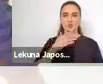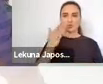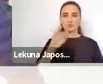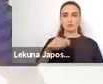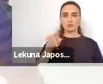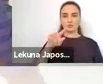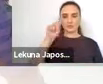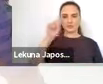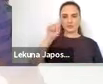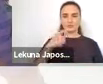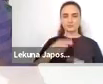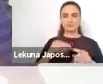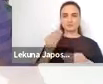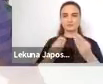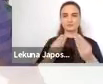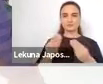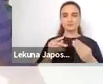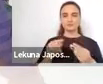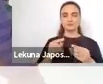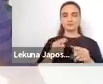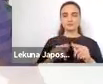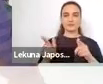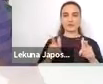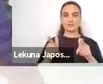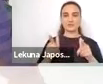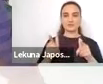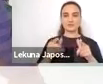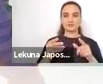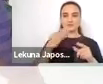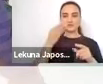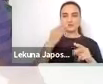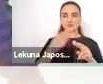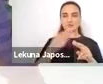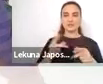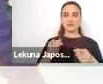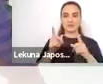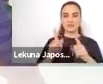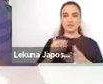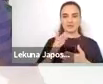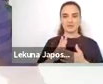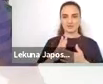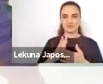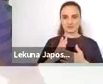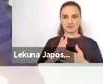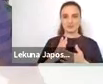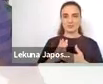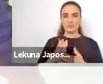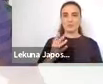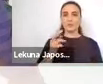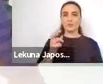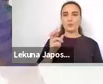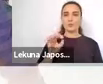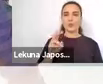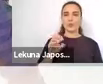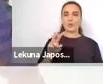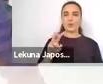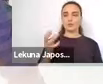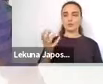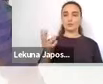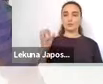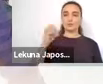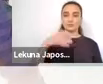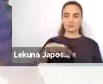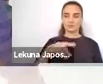იცის, რომ ის თამაშობს, ამზადებს წვნიას, მას აქვს ნამდვილი და უშად ბროკოლიც, რომელიც უნდა ჩააგდოს და